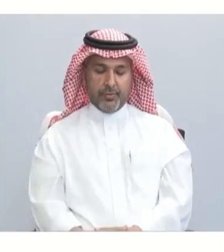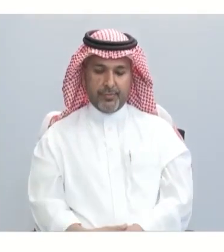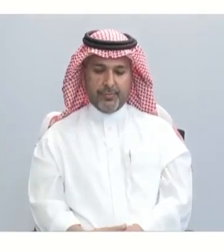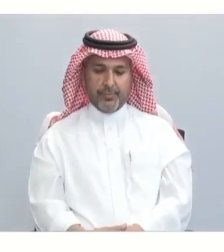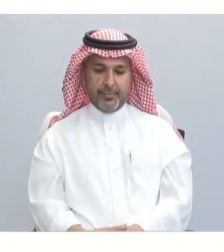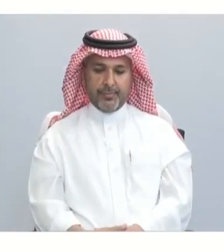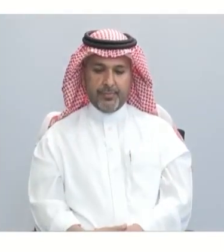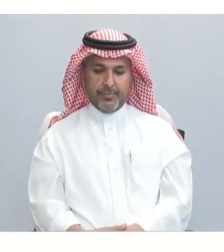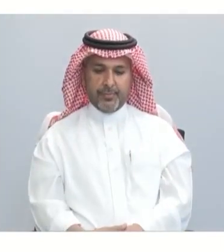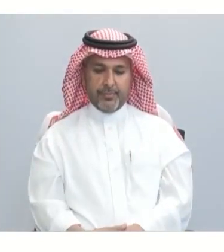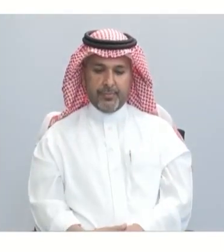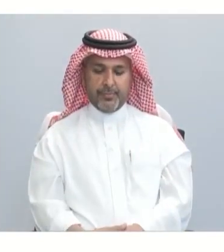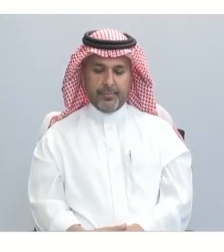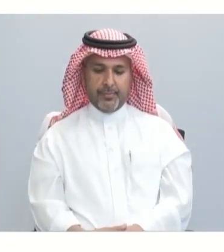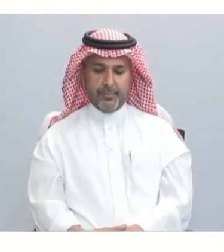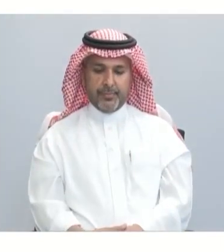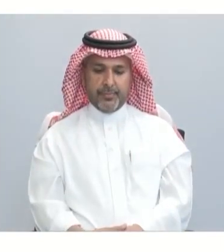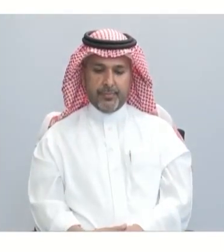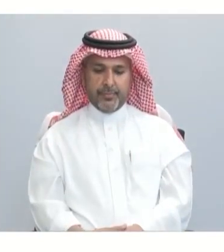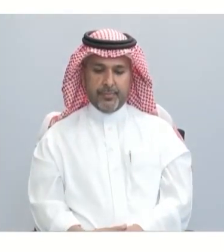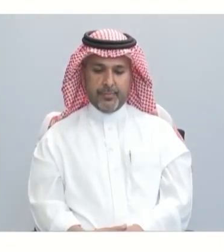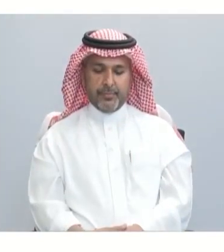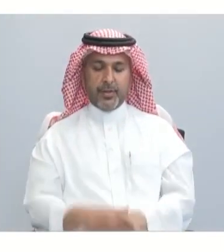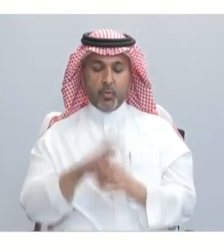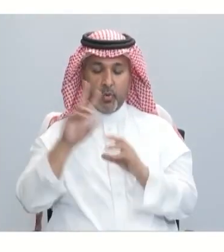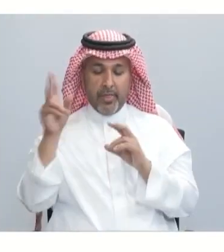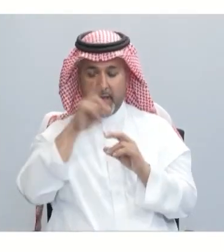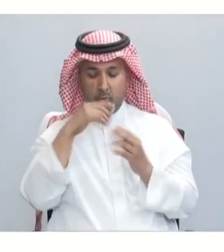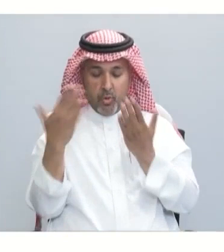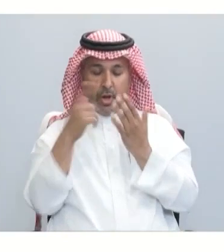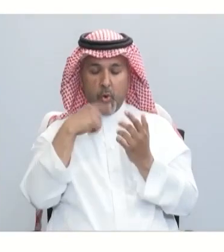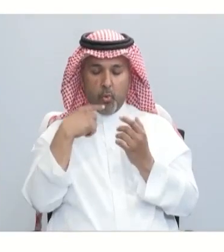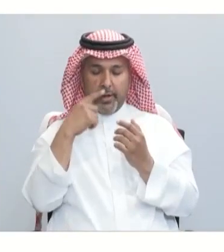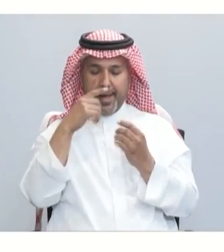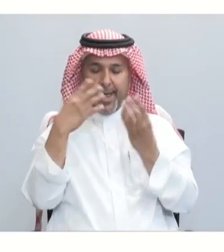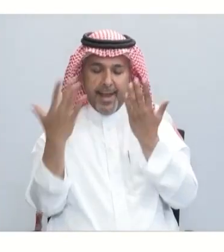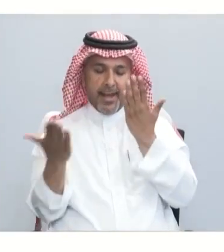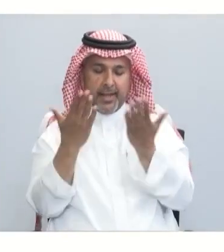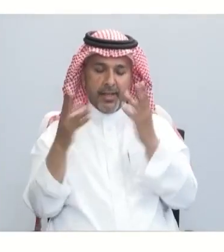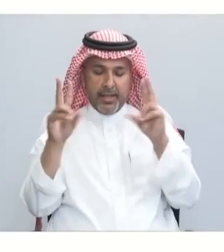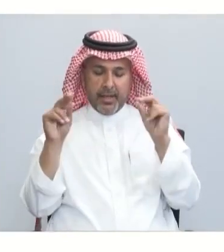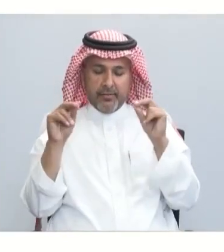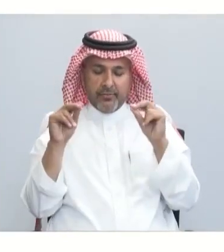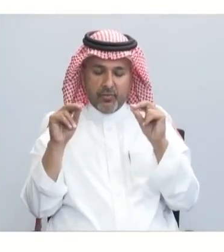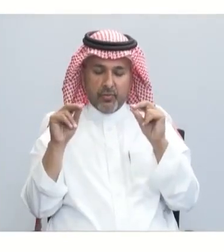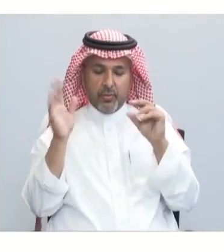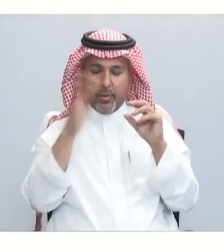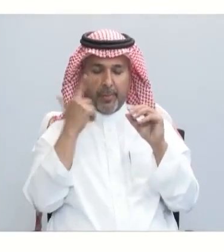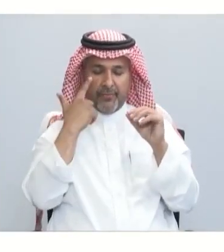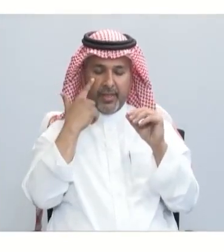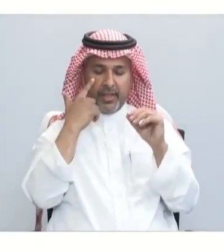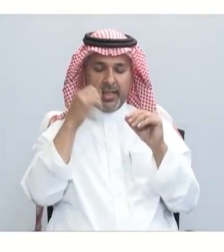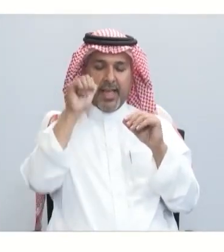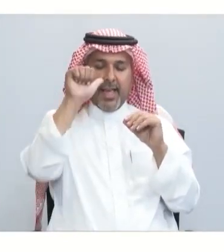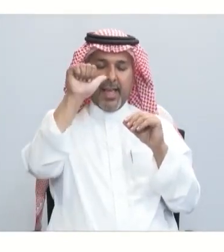4 زئ 12 راح يساوي اشيل الا في الطرف الايمن واحط بداله 4